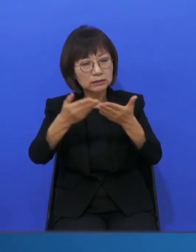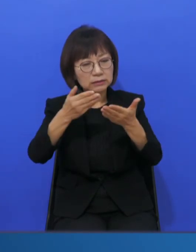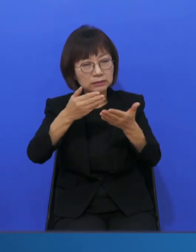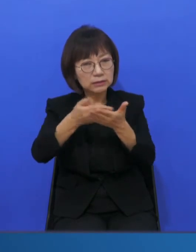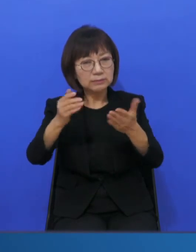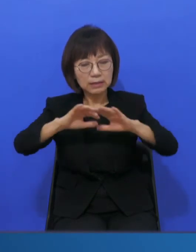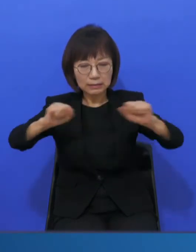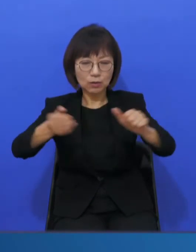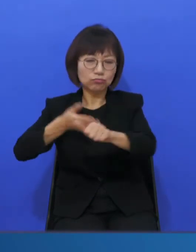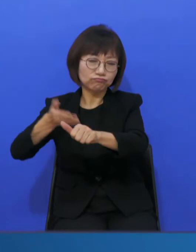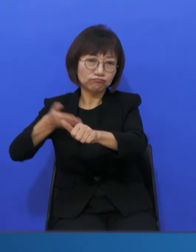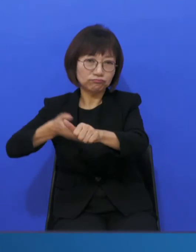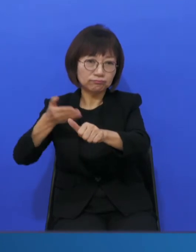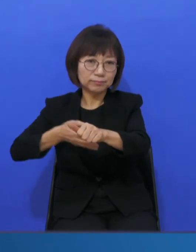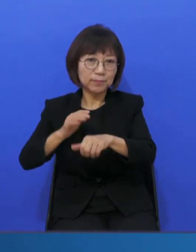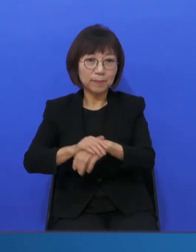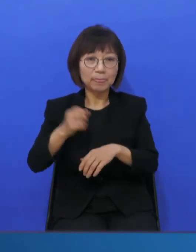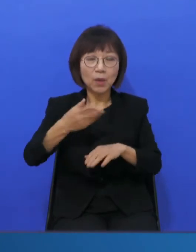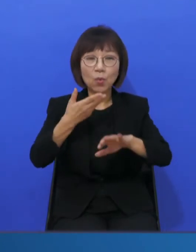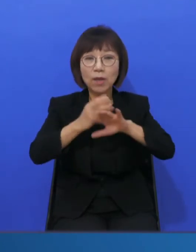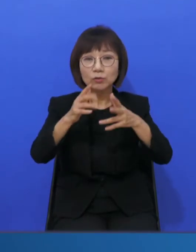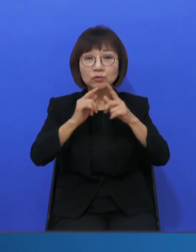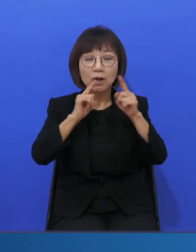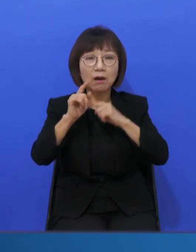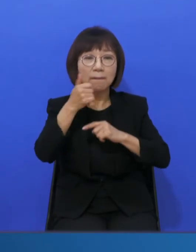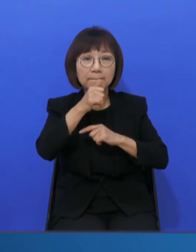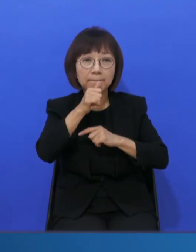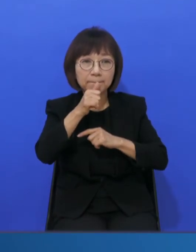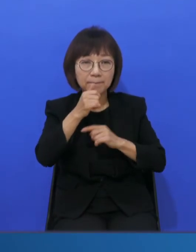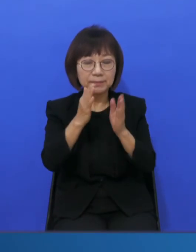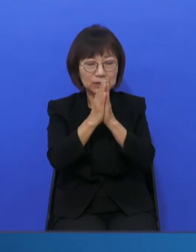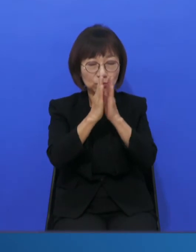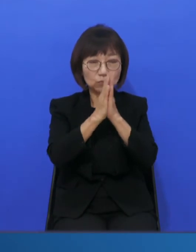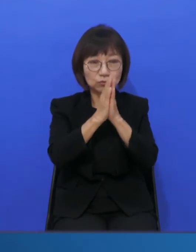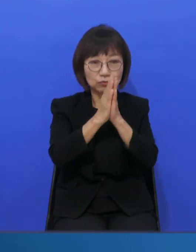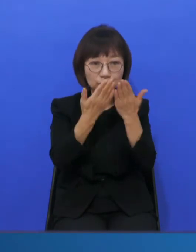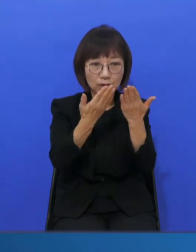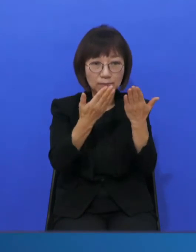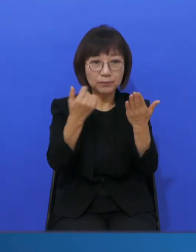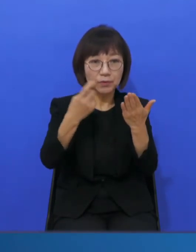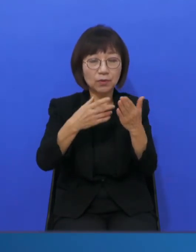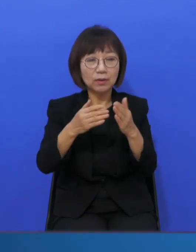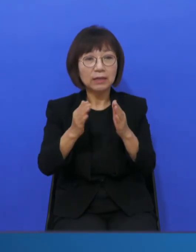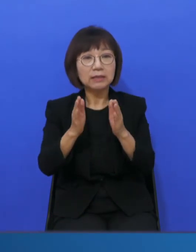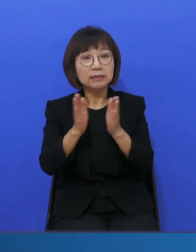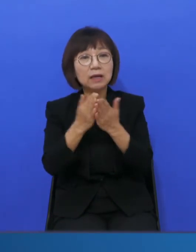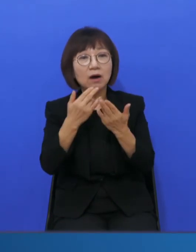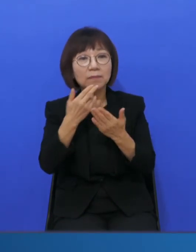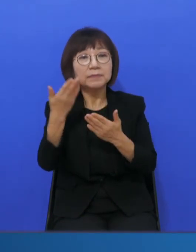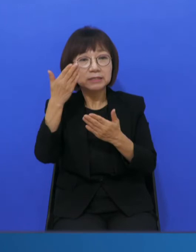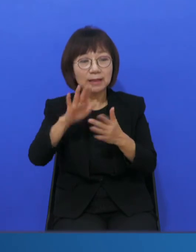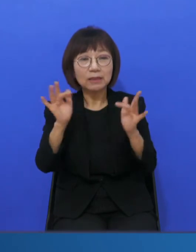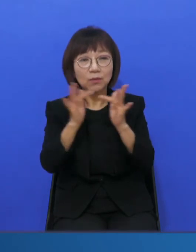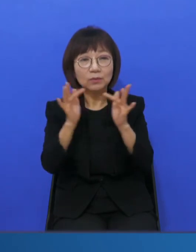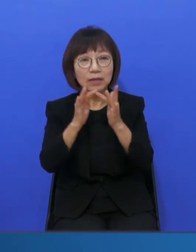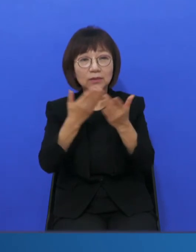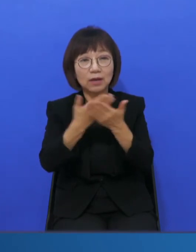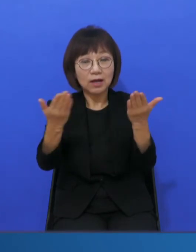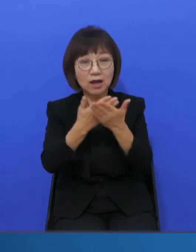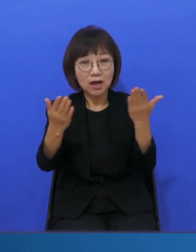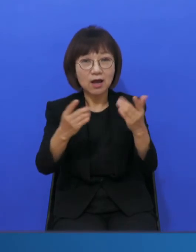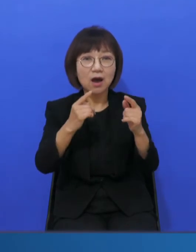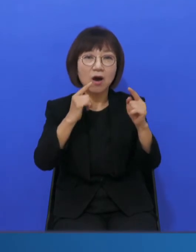합니다. 또한 다국어로 번역되어 책이 나오는 기도수첩과 책으로 제작되지 않지만 온라인으로